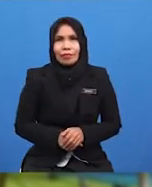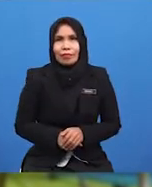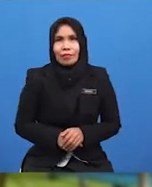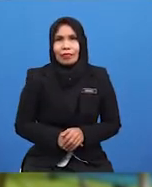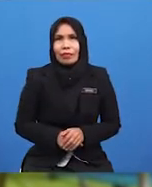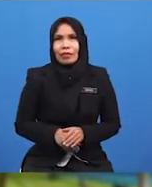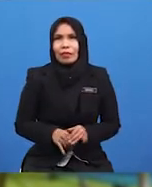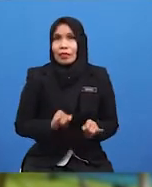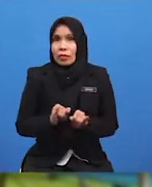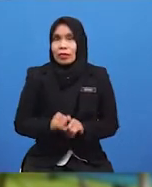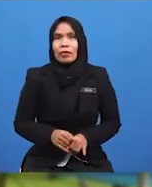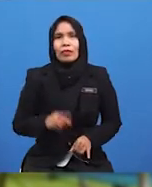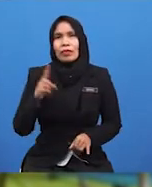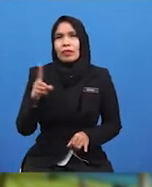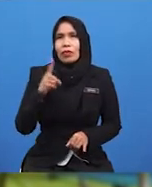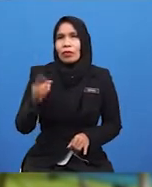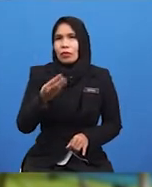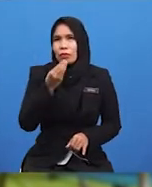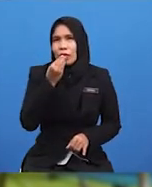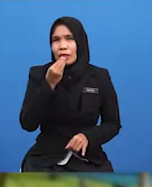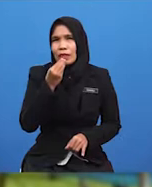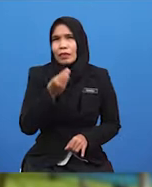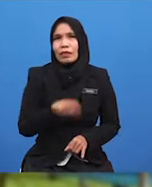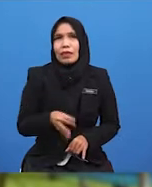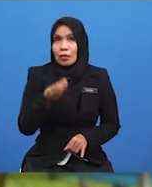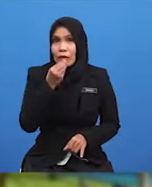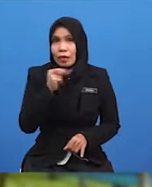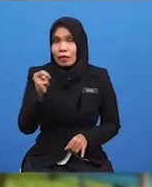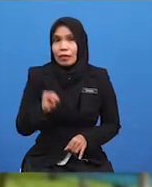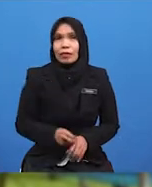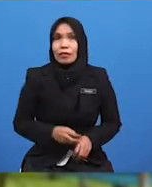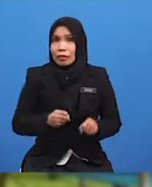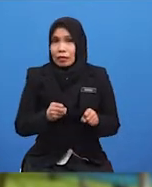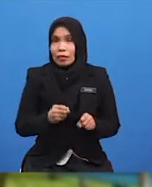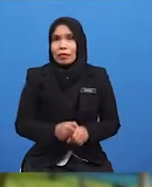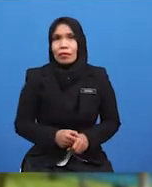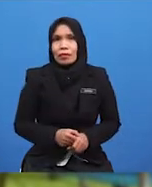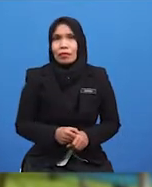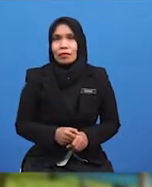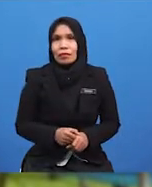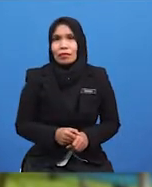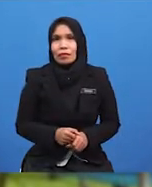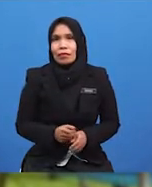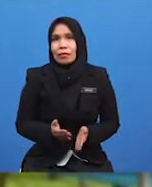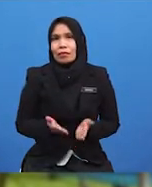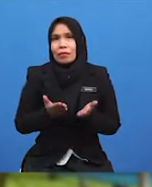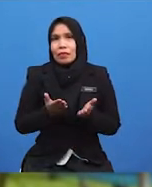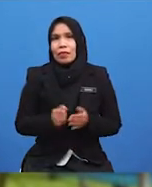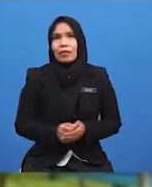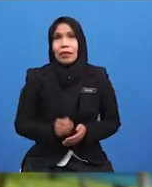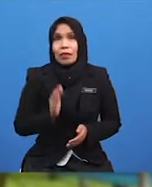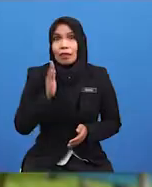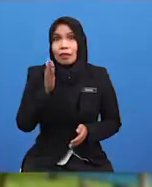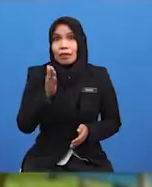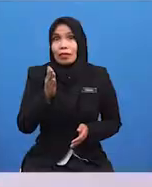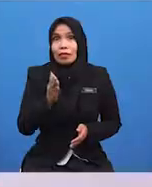segera berat badan kita akan bertambah dan mudah jatuh